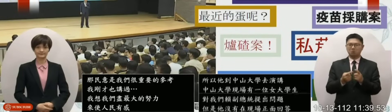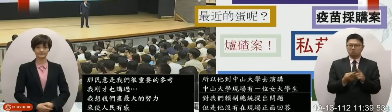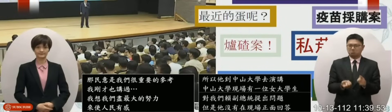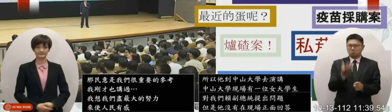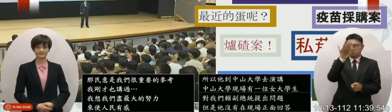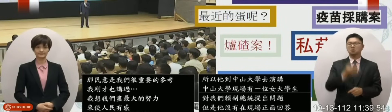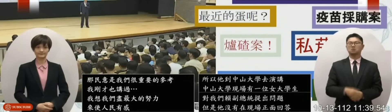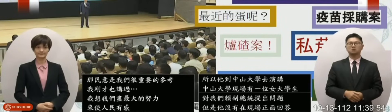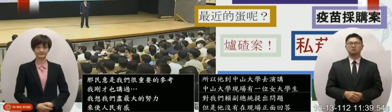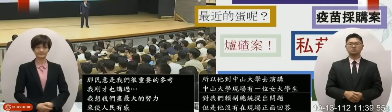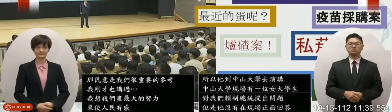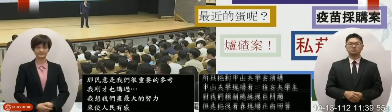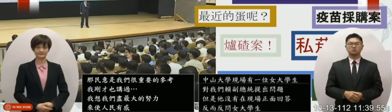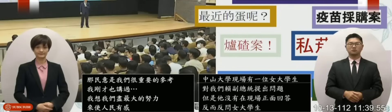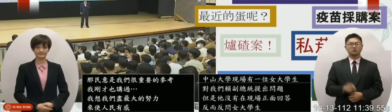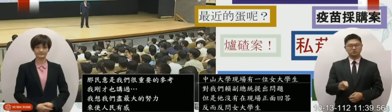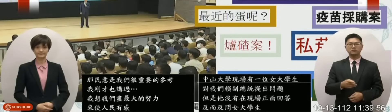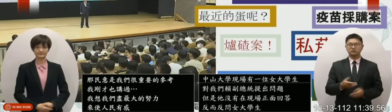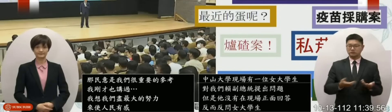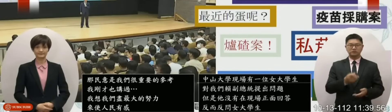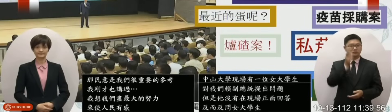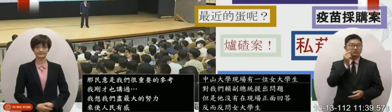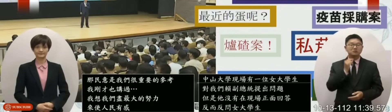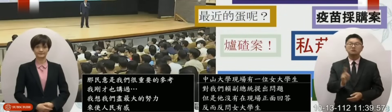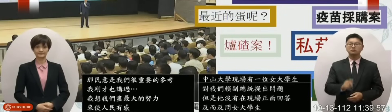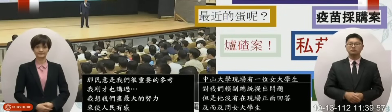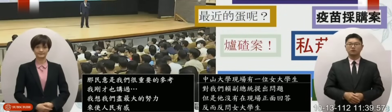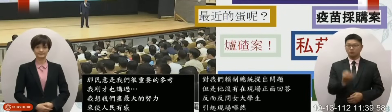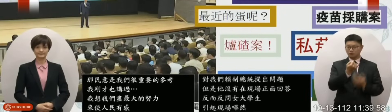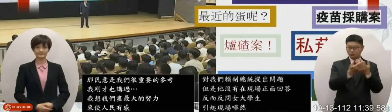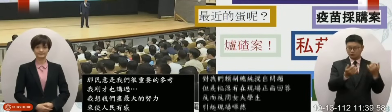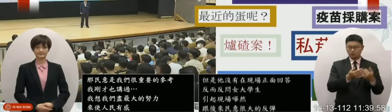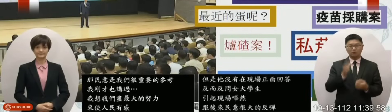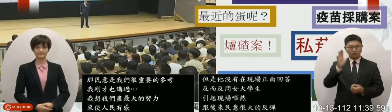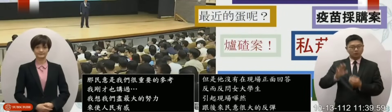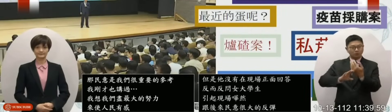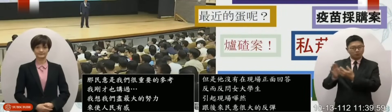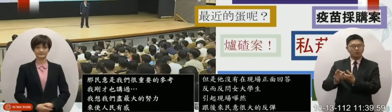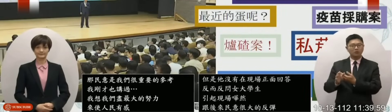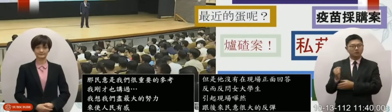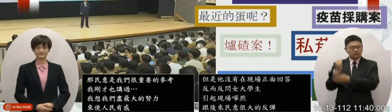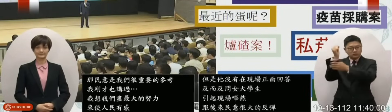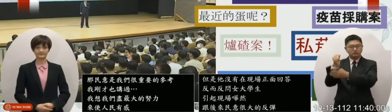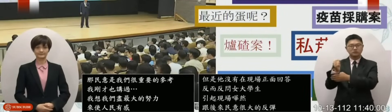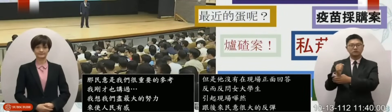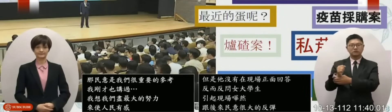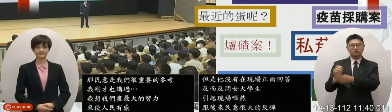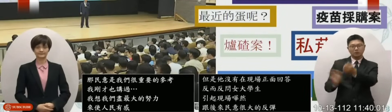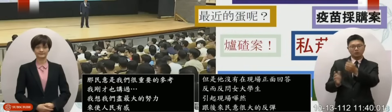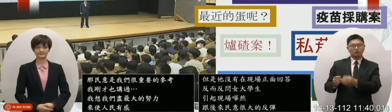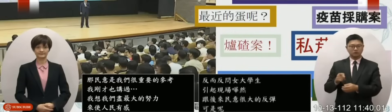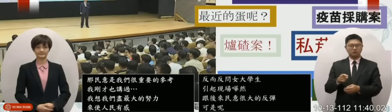是呢，让大家觉得非常悲哀的是，这位女大学生居然遭到了侧翼网军的出征攻